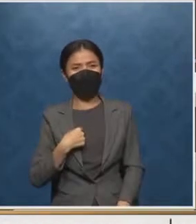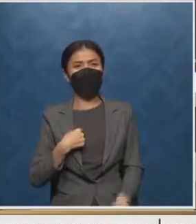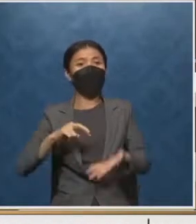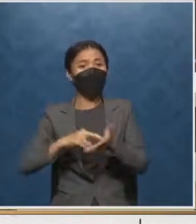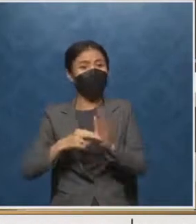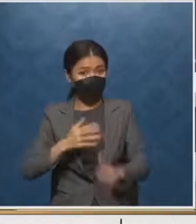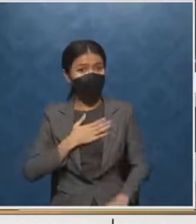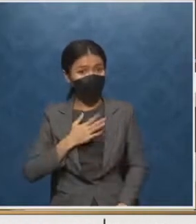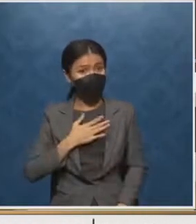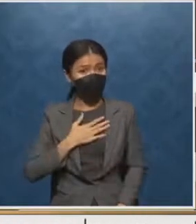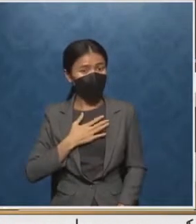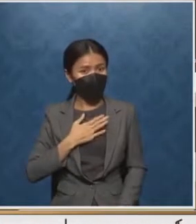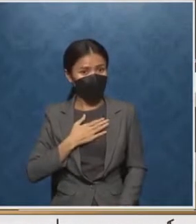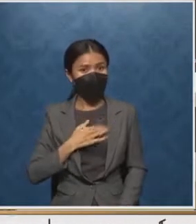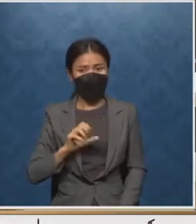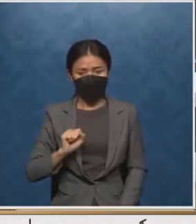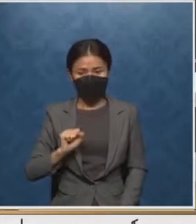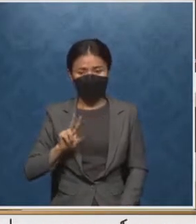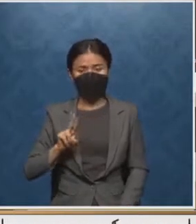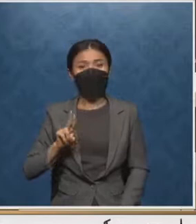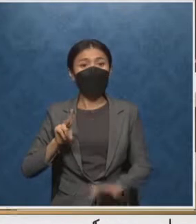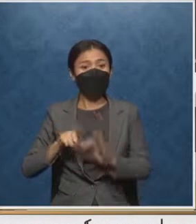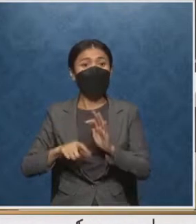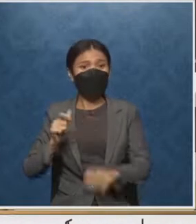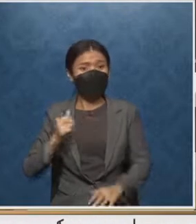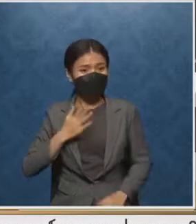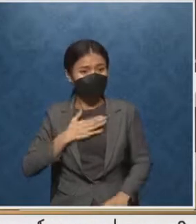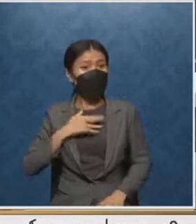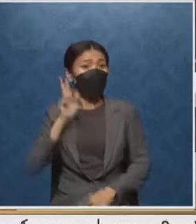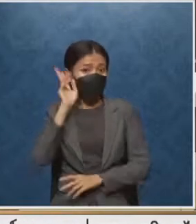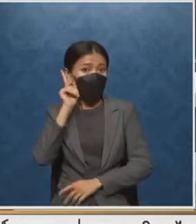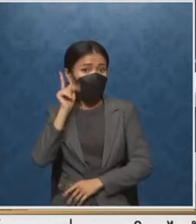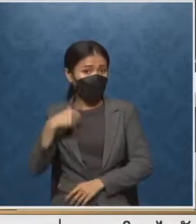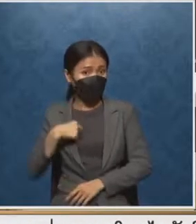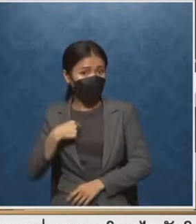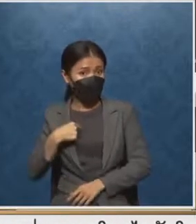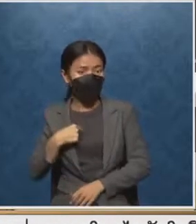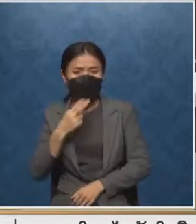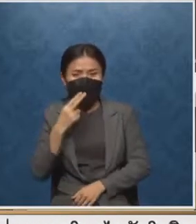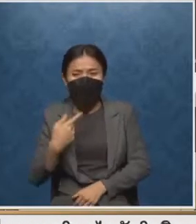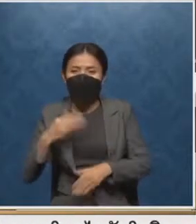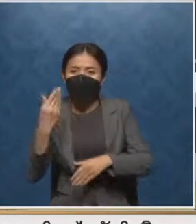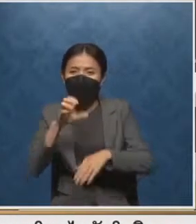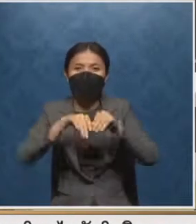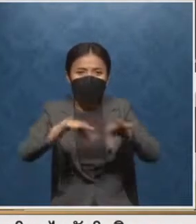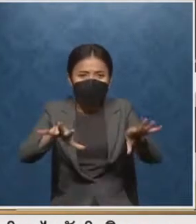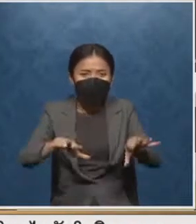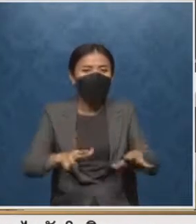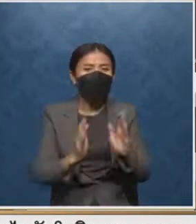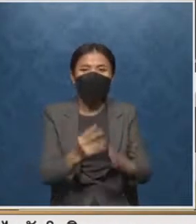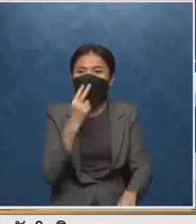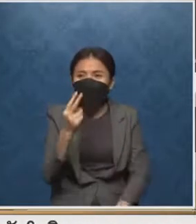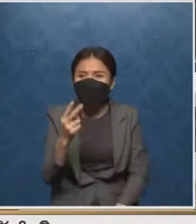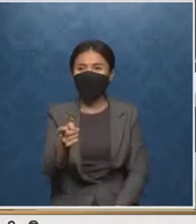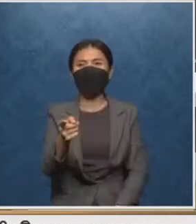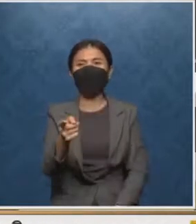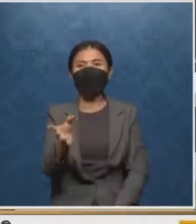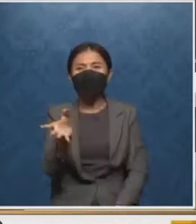เช่นให้เขารู้ว่ามีข่าวสารเช่นนี้หรือให้เขามีความตลกขบขันห